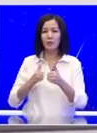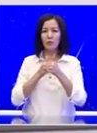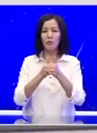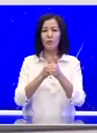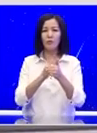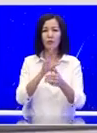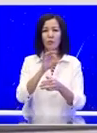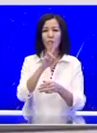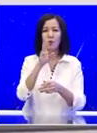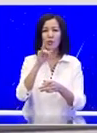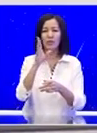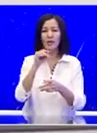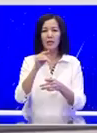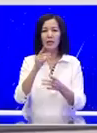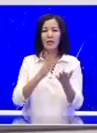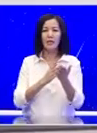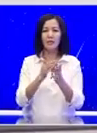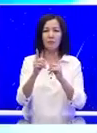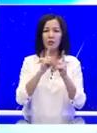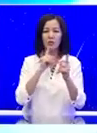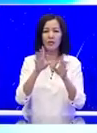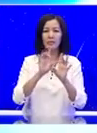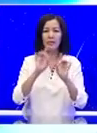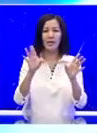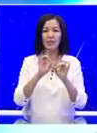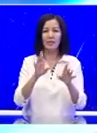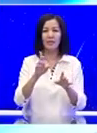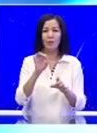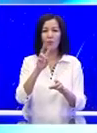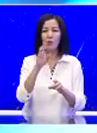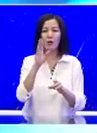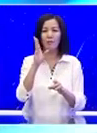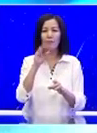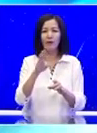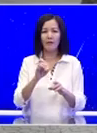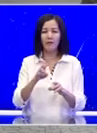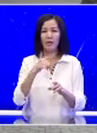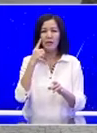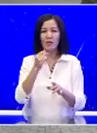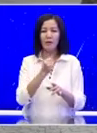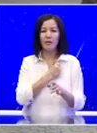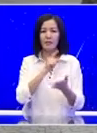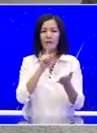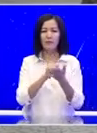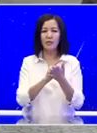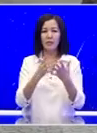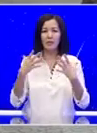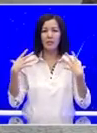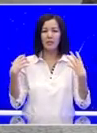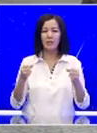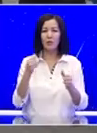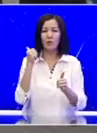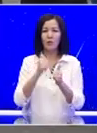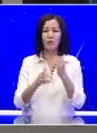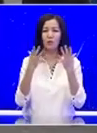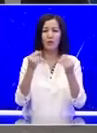орталық коммуникациялар қызметі ұйымдастырған брифингте айтты. Серік Боранбаевтың сөзінше, сонымен қатар әскери міндеттілердің денсаулығы күн